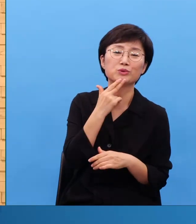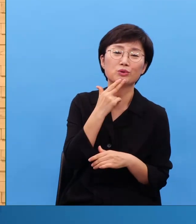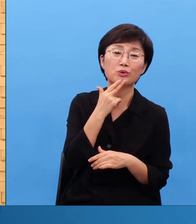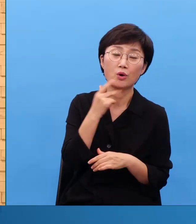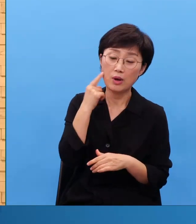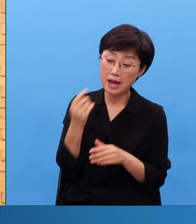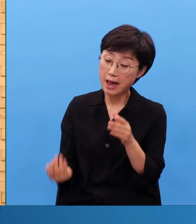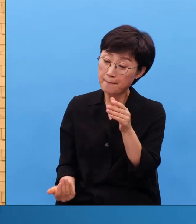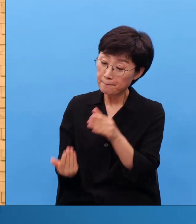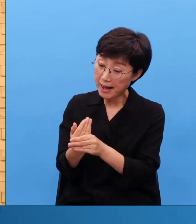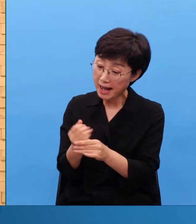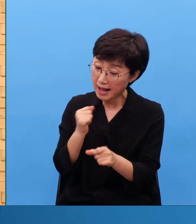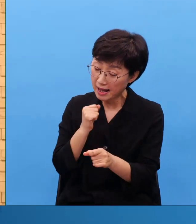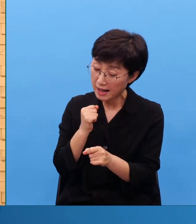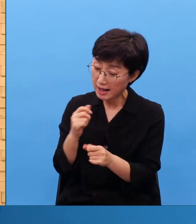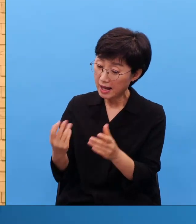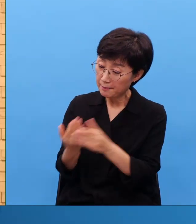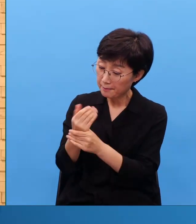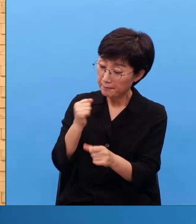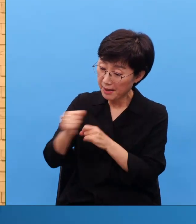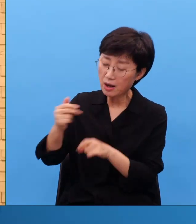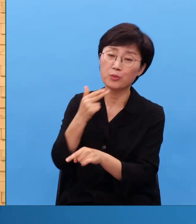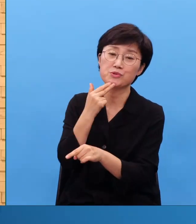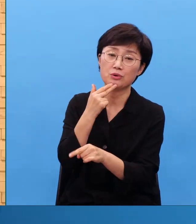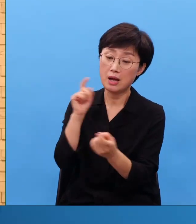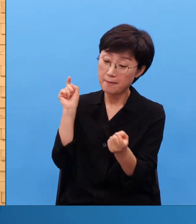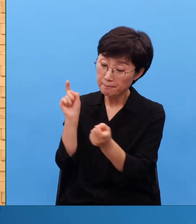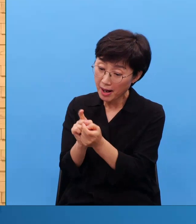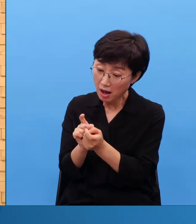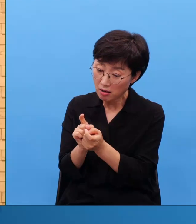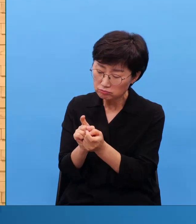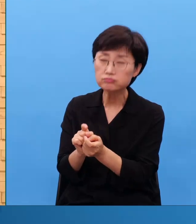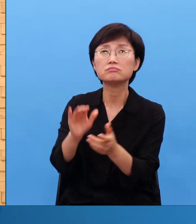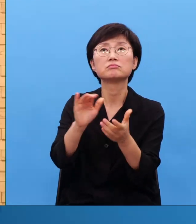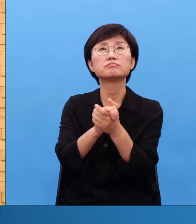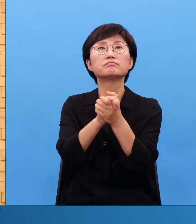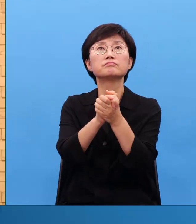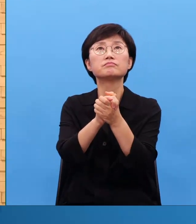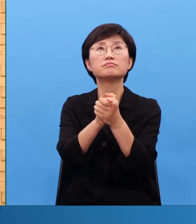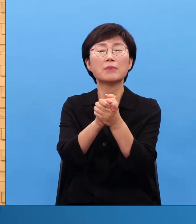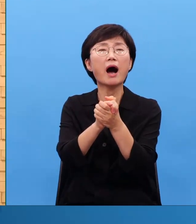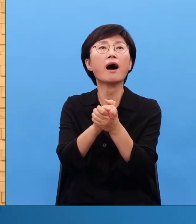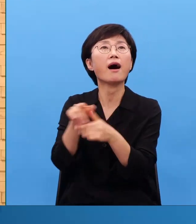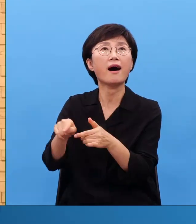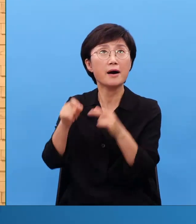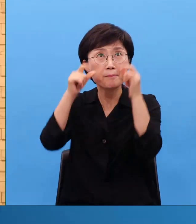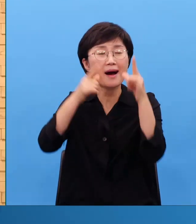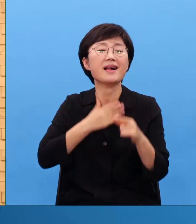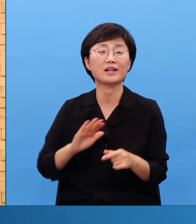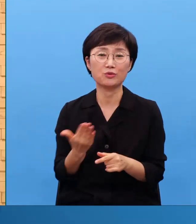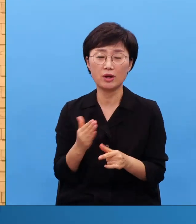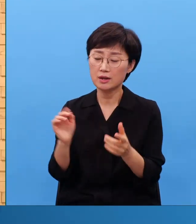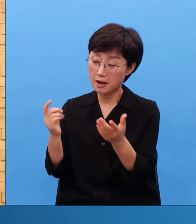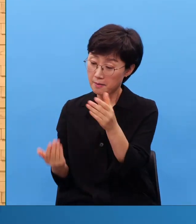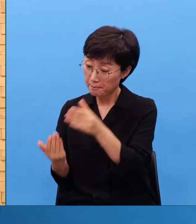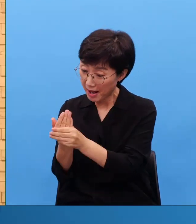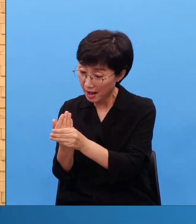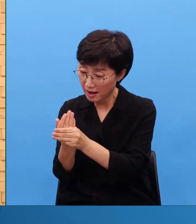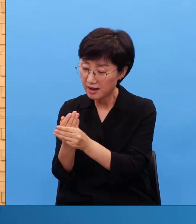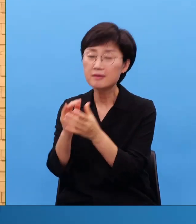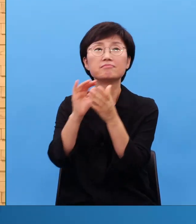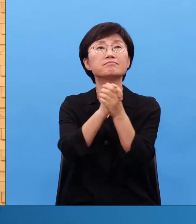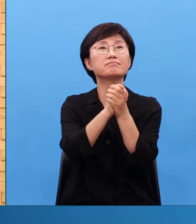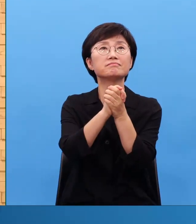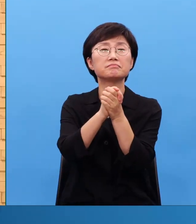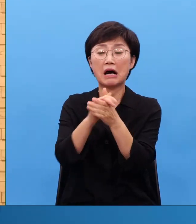응답 오게 돼 있어요. If that's so, what I'm worried about is me being too feisty. So really enjoying this inside of